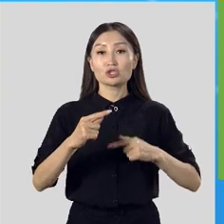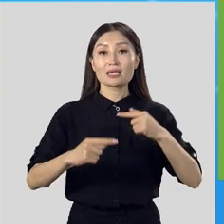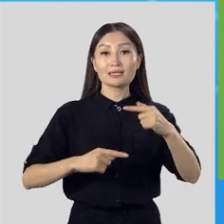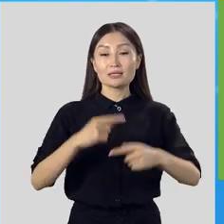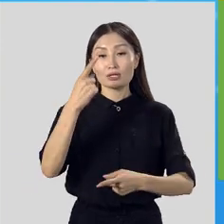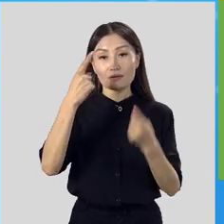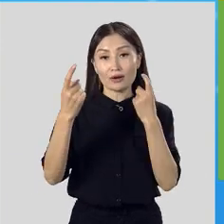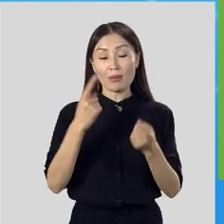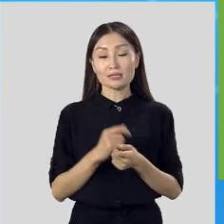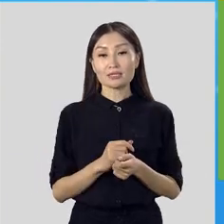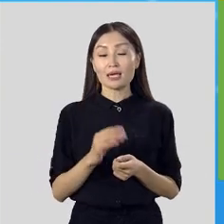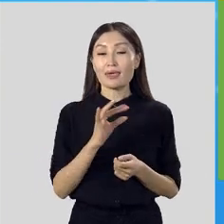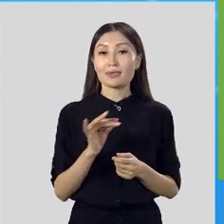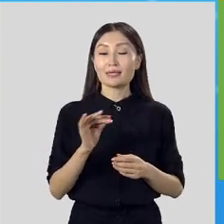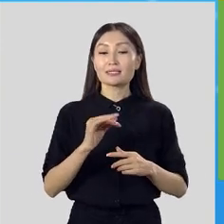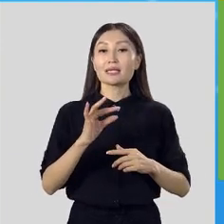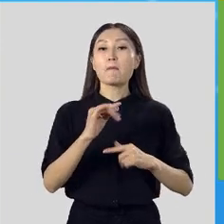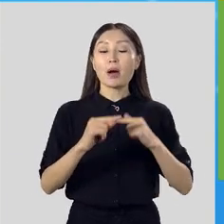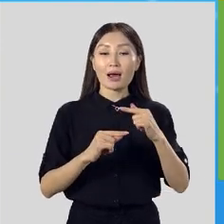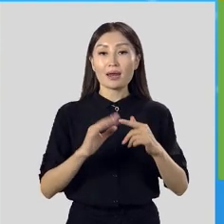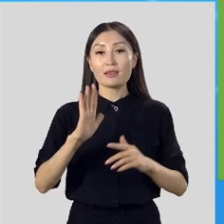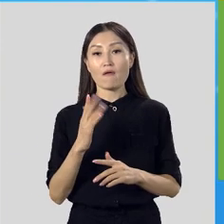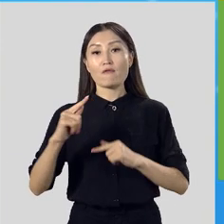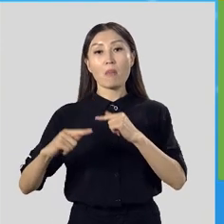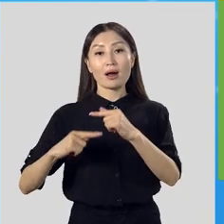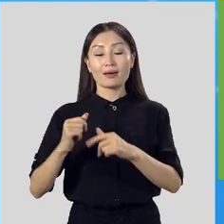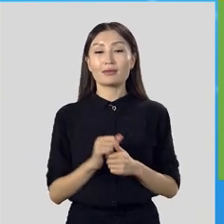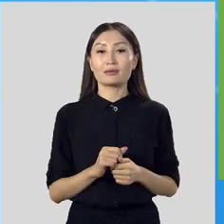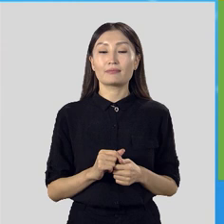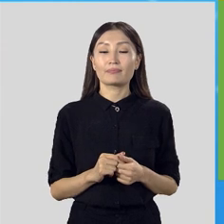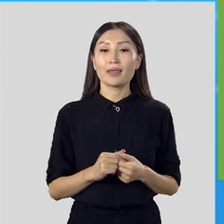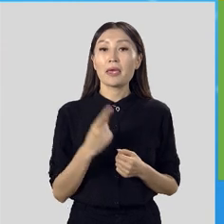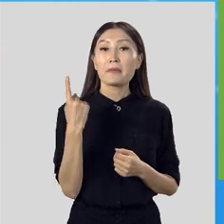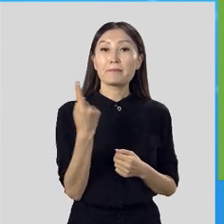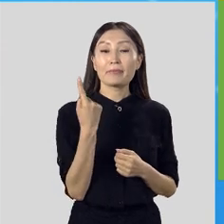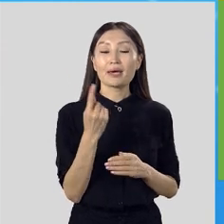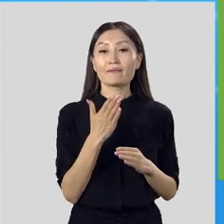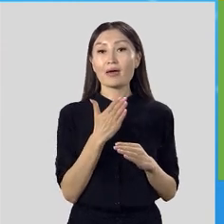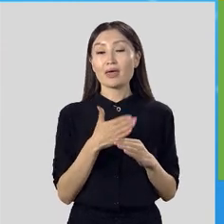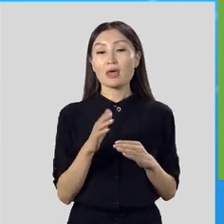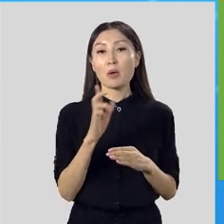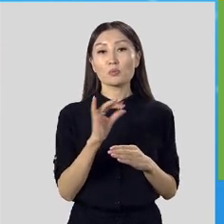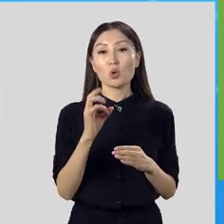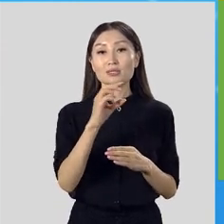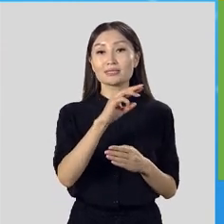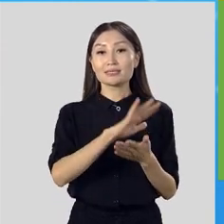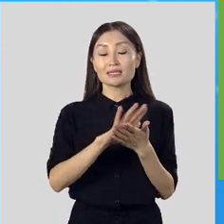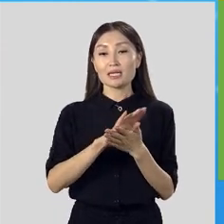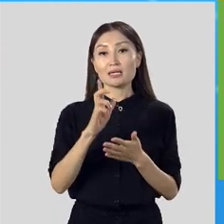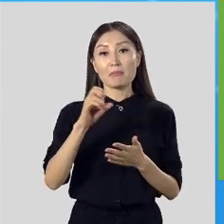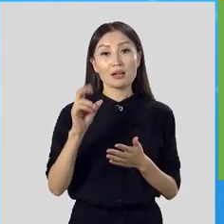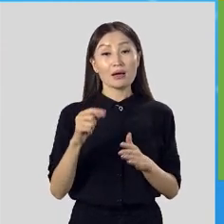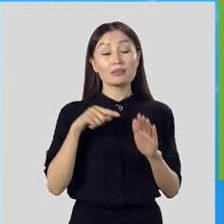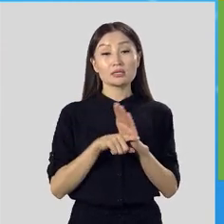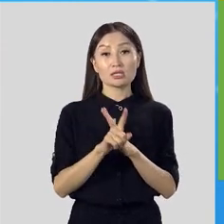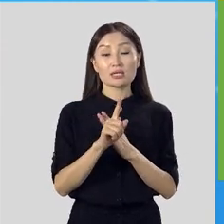наследственной информации из поколения в поколение. Первый этап биосинтеза белка